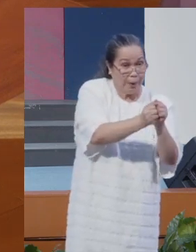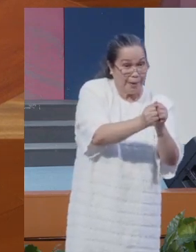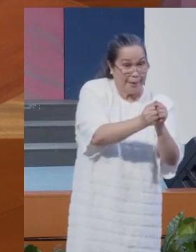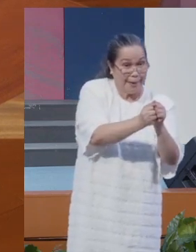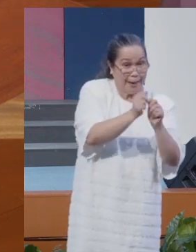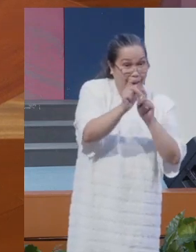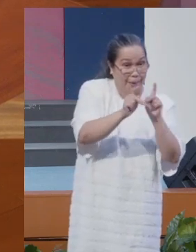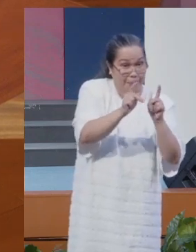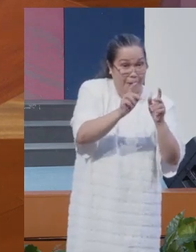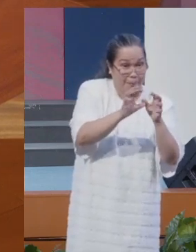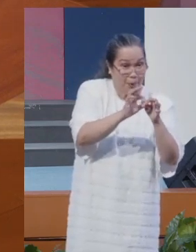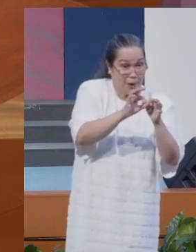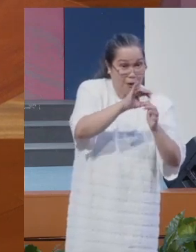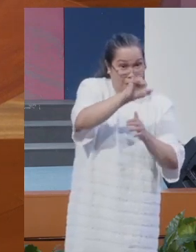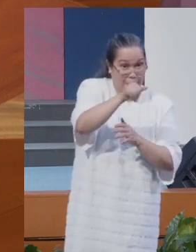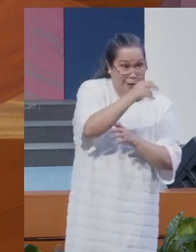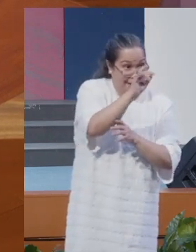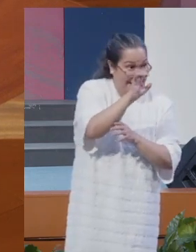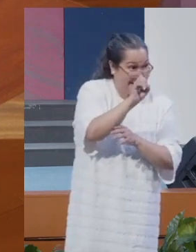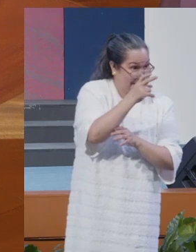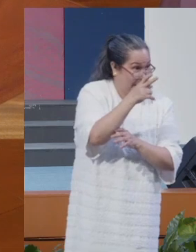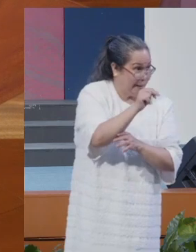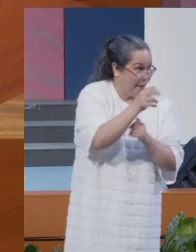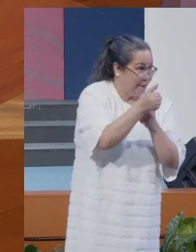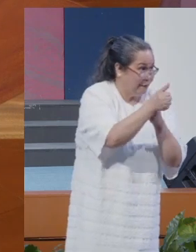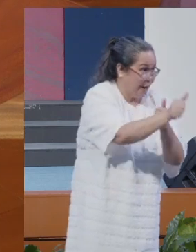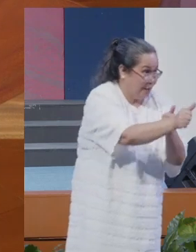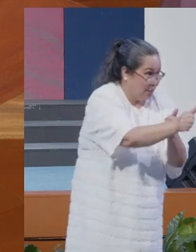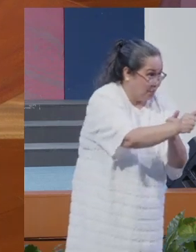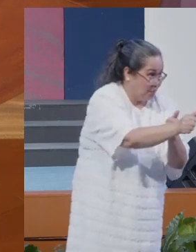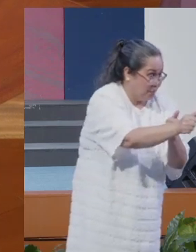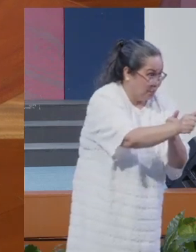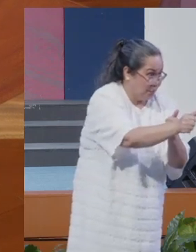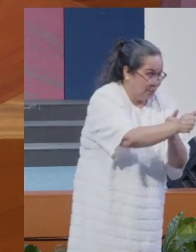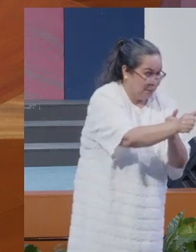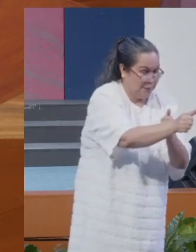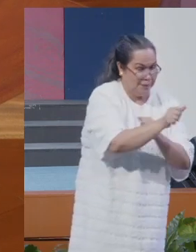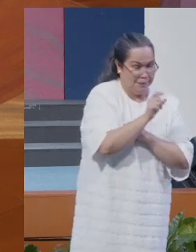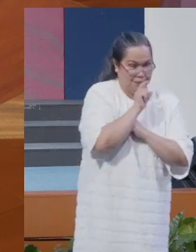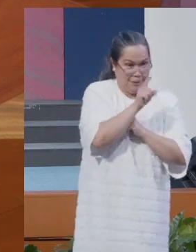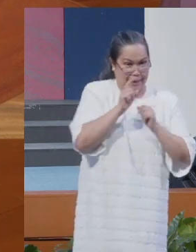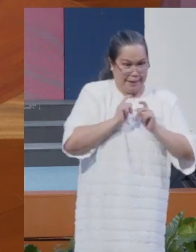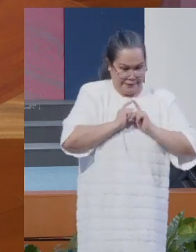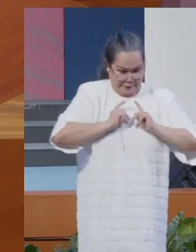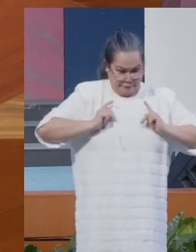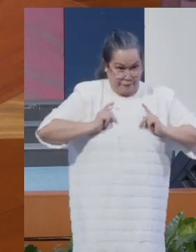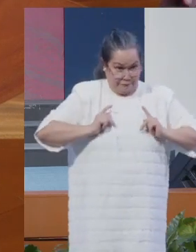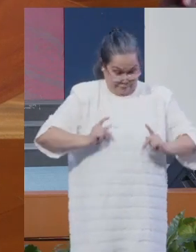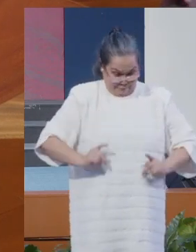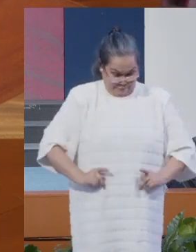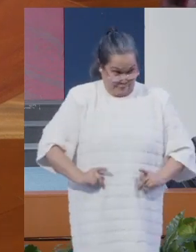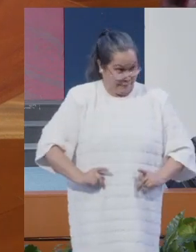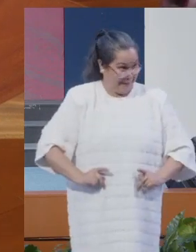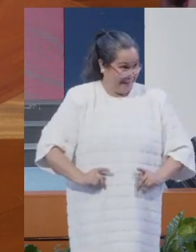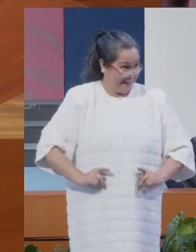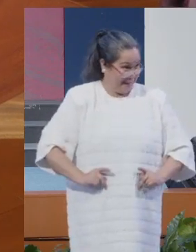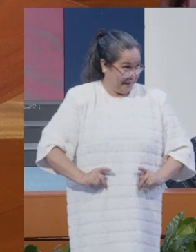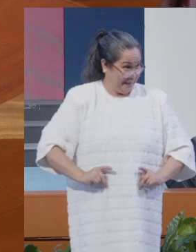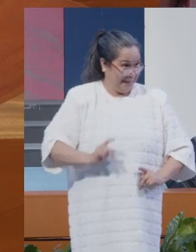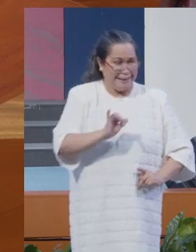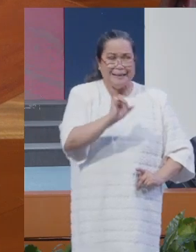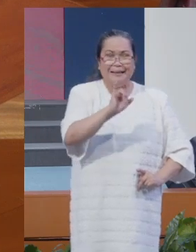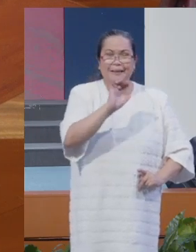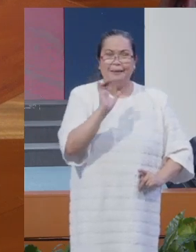ay ang disciples of John at ang yung disciples of the Pharisees. Ang mga tagasunod ni John, si